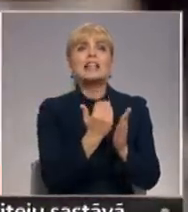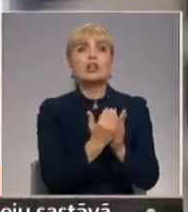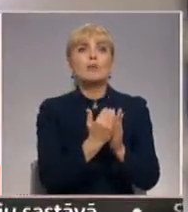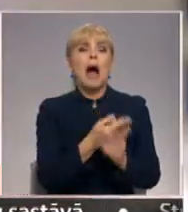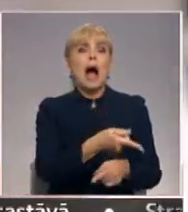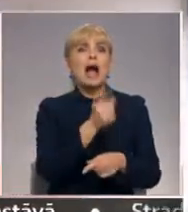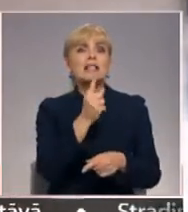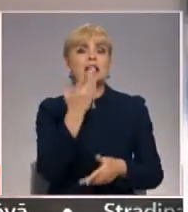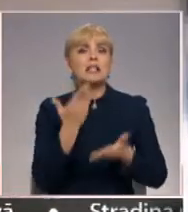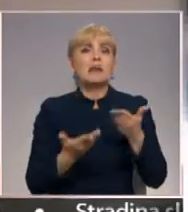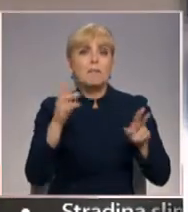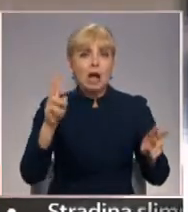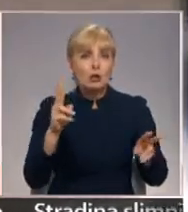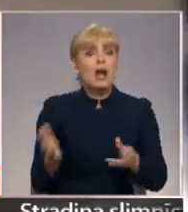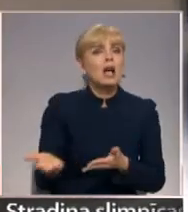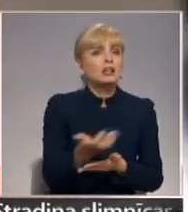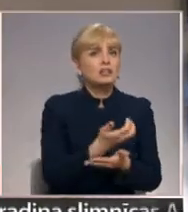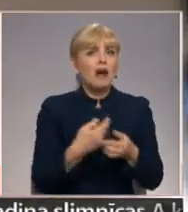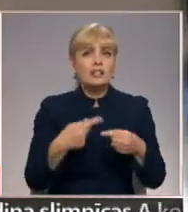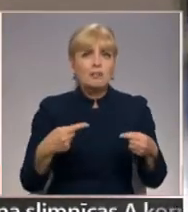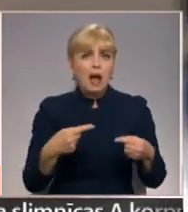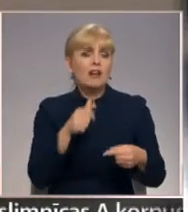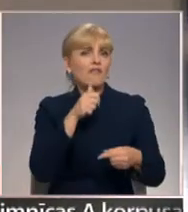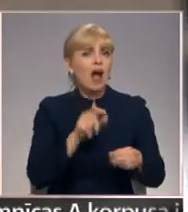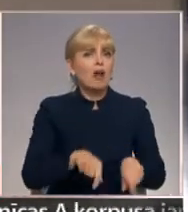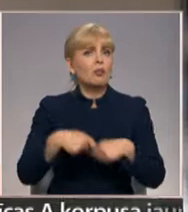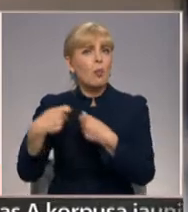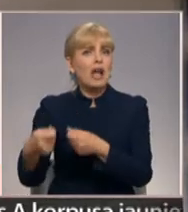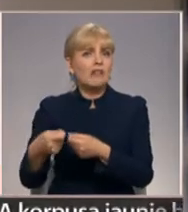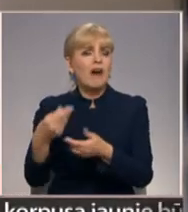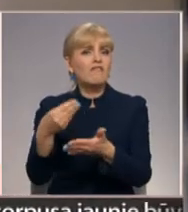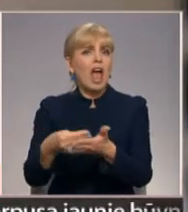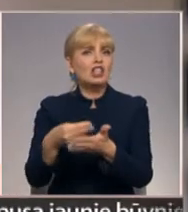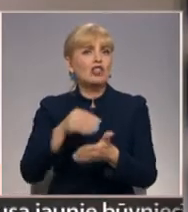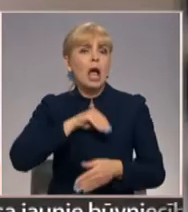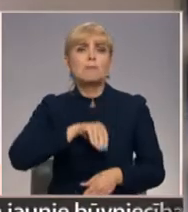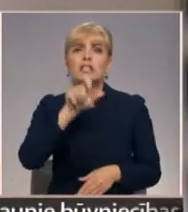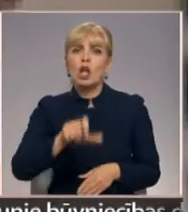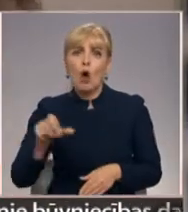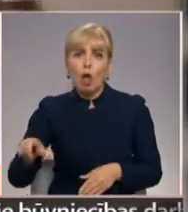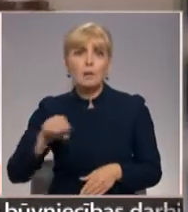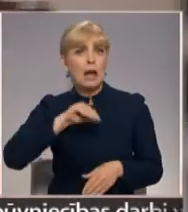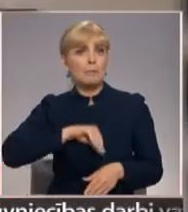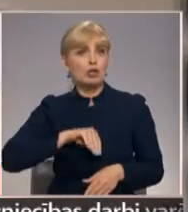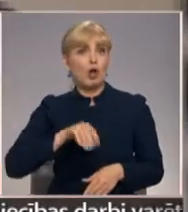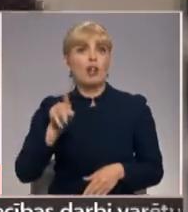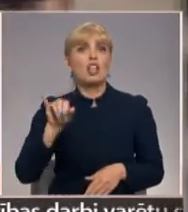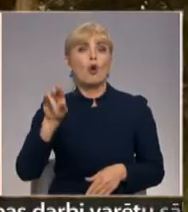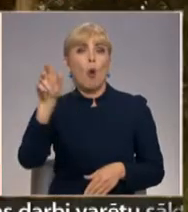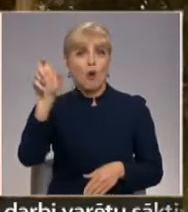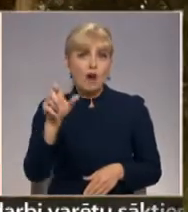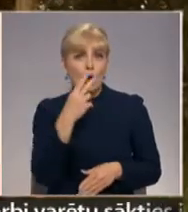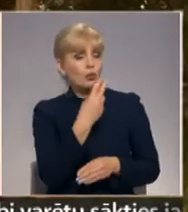savāds materiāls, ko vēlāk nodeva vērtēšanai psihologiem. Psiholoģija Andrija Likova novēro to uzskatu par